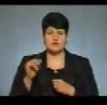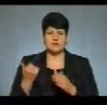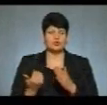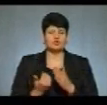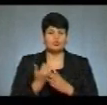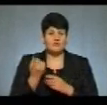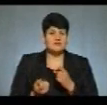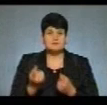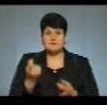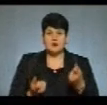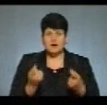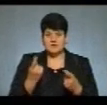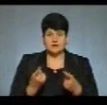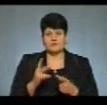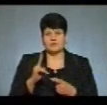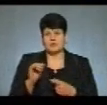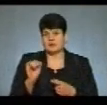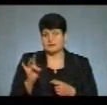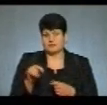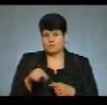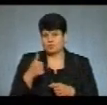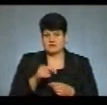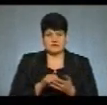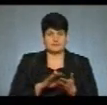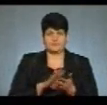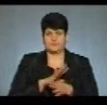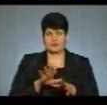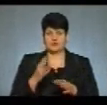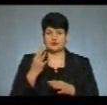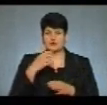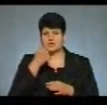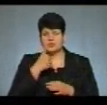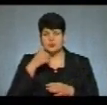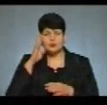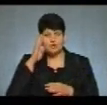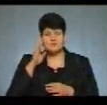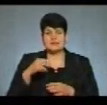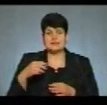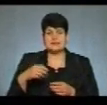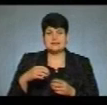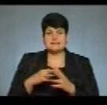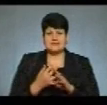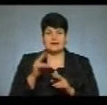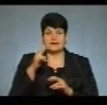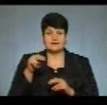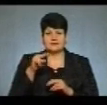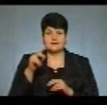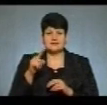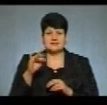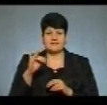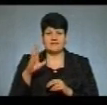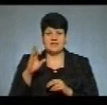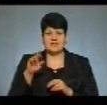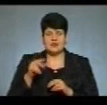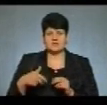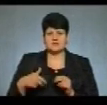спалахів кору у цьому році не реєстрували. У 4-річного хлопчика із села Дзвиняч Заліщицького району Ярослава Яворського після захворювання